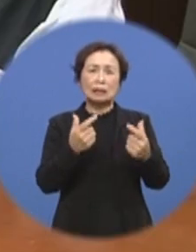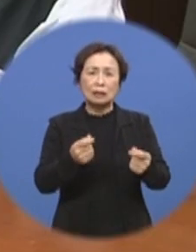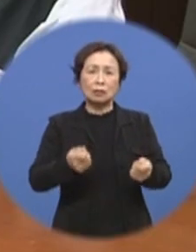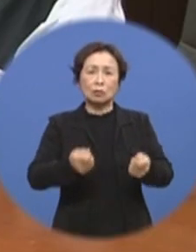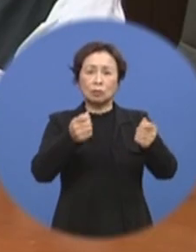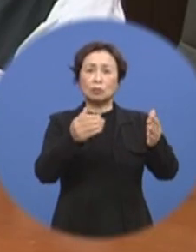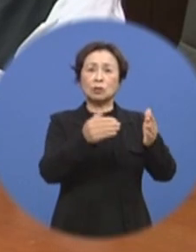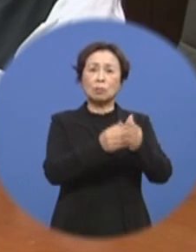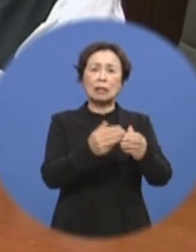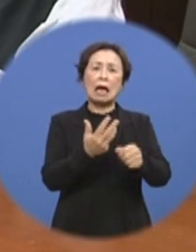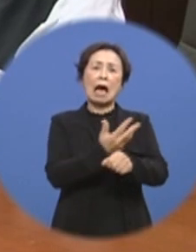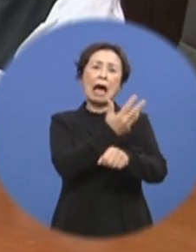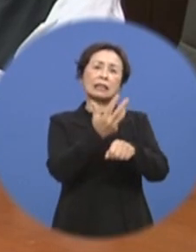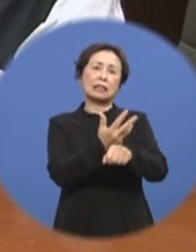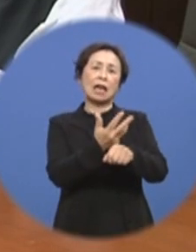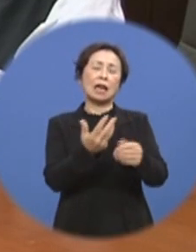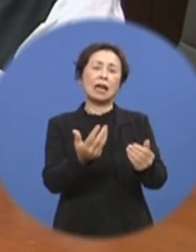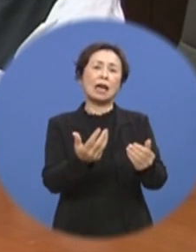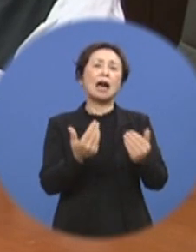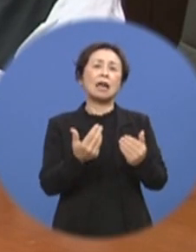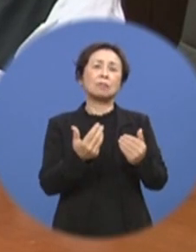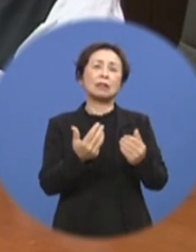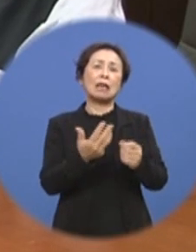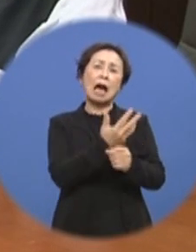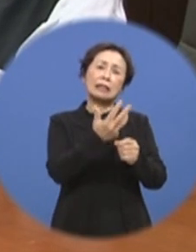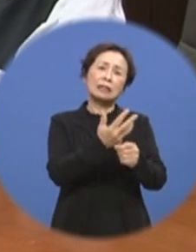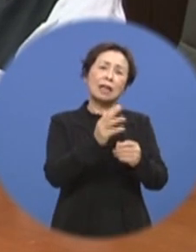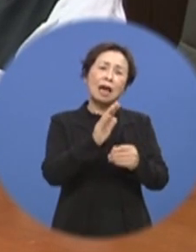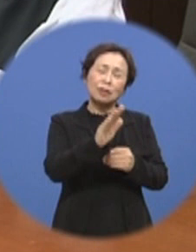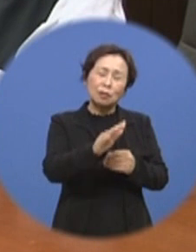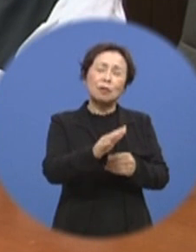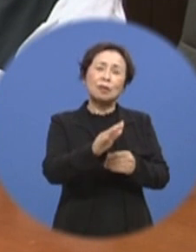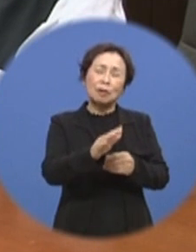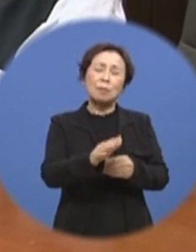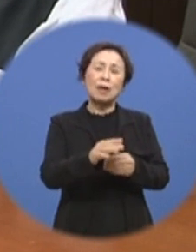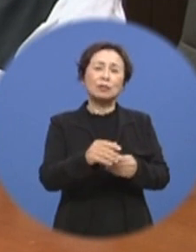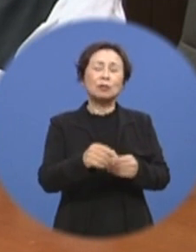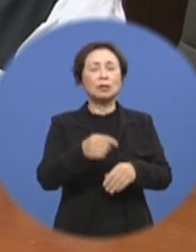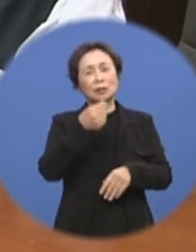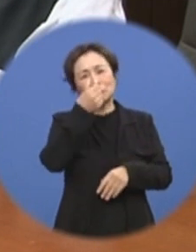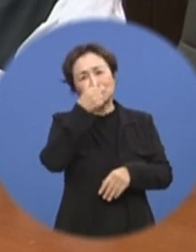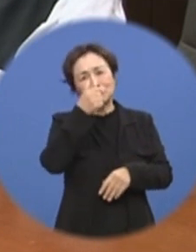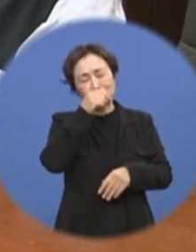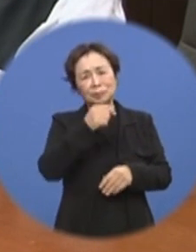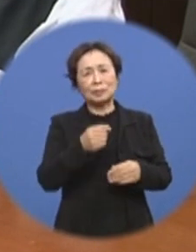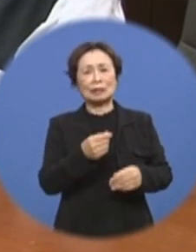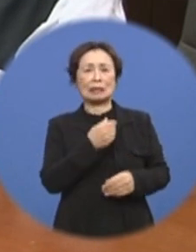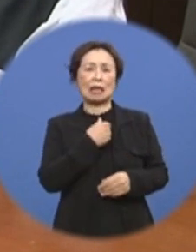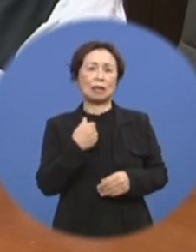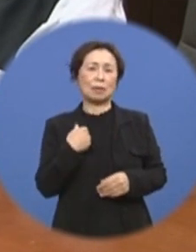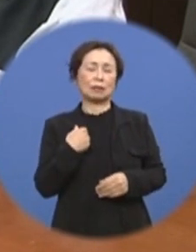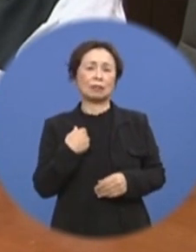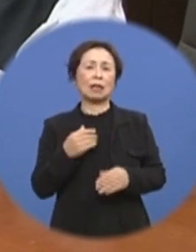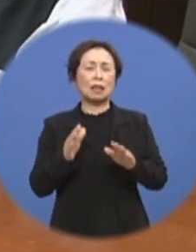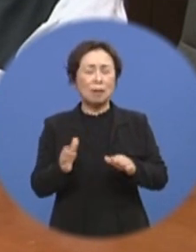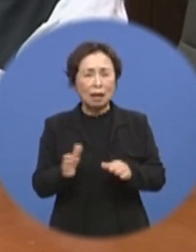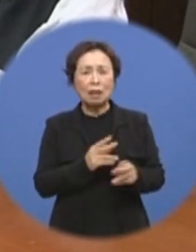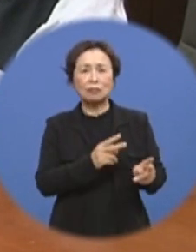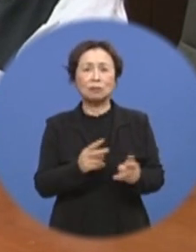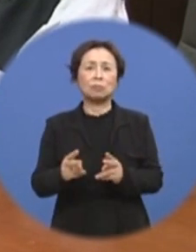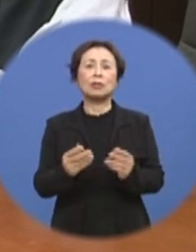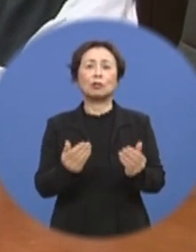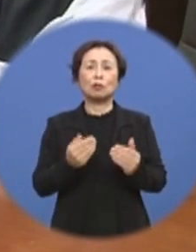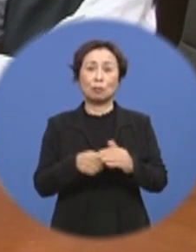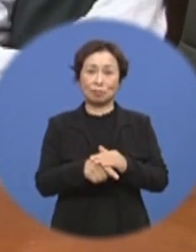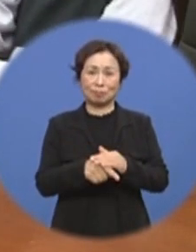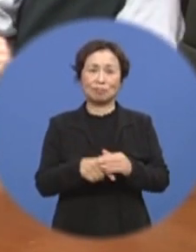8年の先はねかなり楽になってくるという風になっていくんで今からも手を焚かないといけないっていうんですね